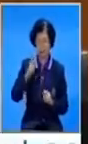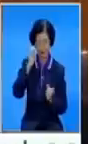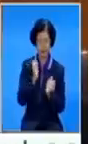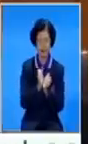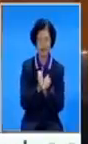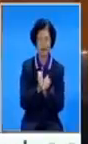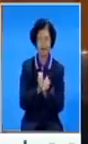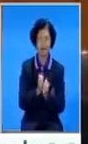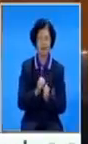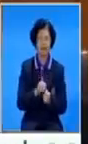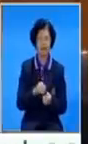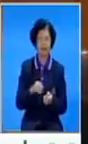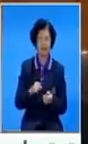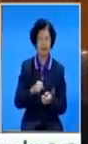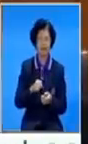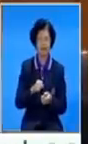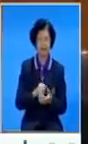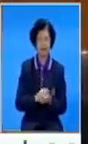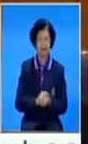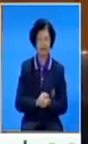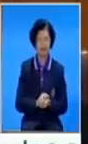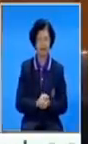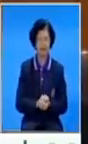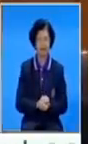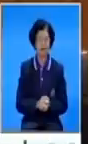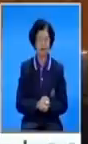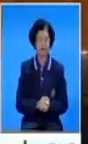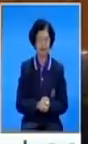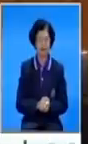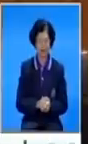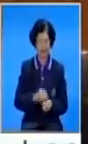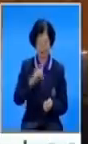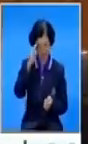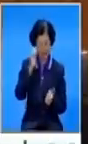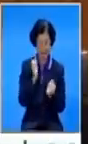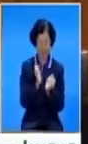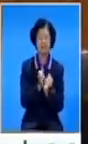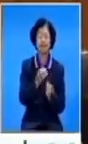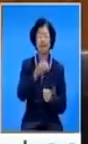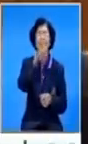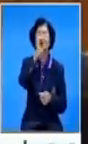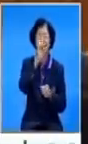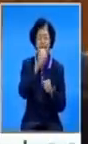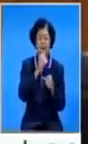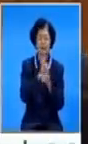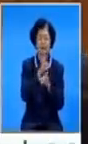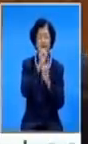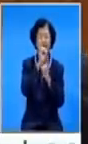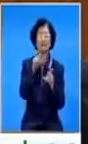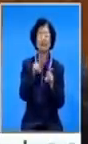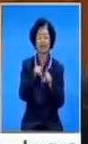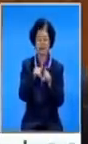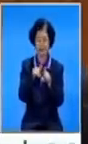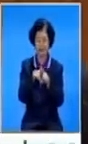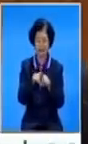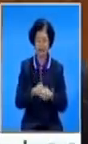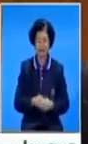เหล้าเขากินเสร็จแล้วจะเอาขวดเท่ากับบ้านอีกมันก็เกินไปก็เท่านั้นแหละ